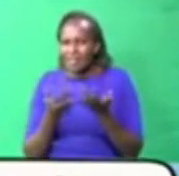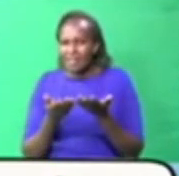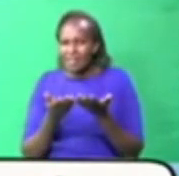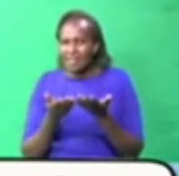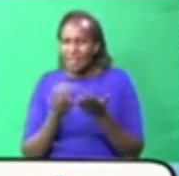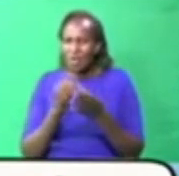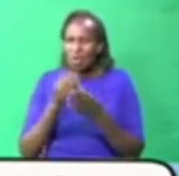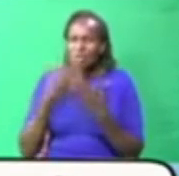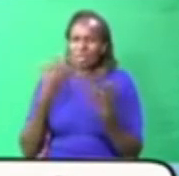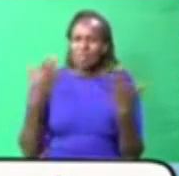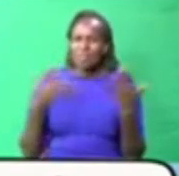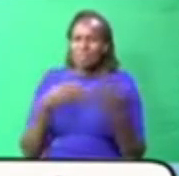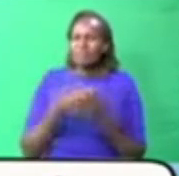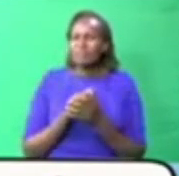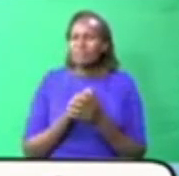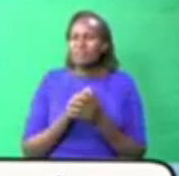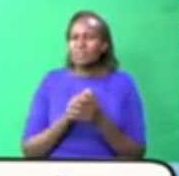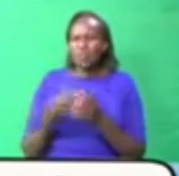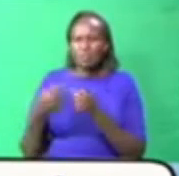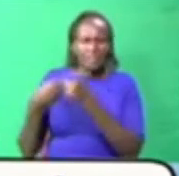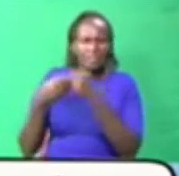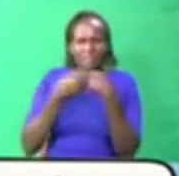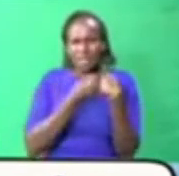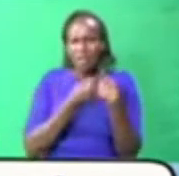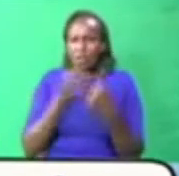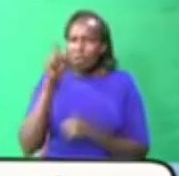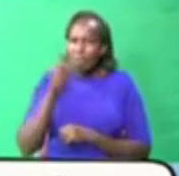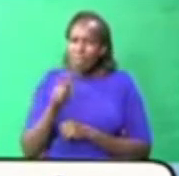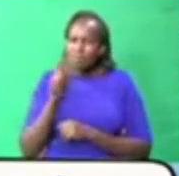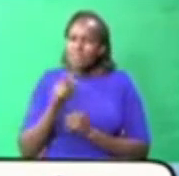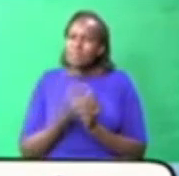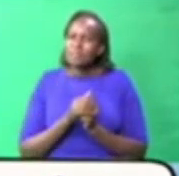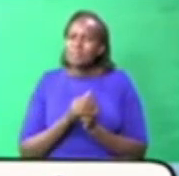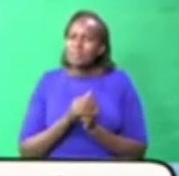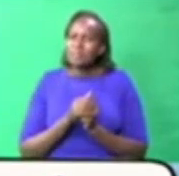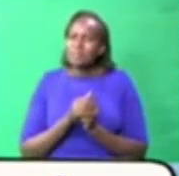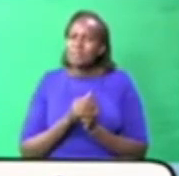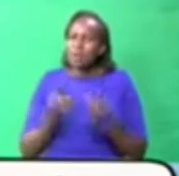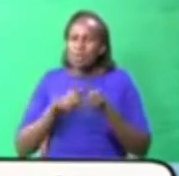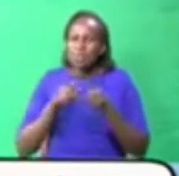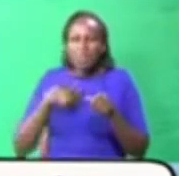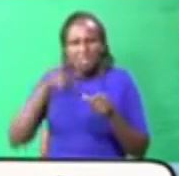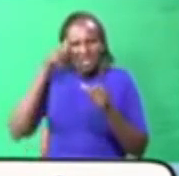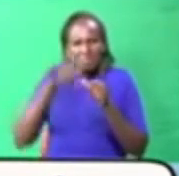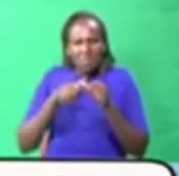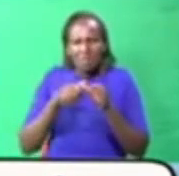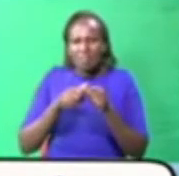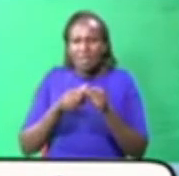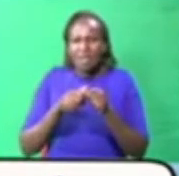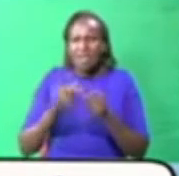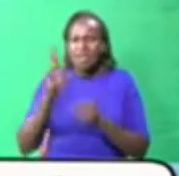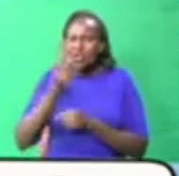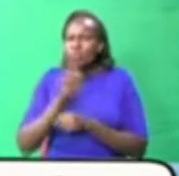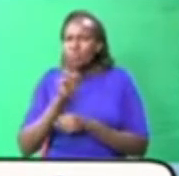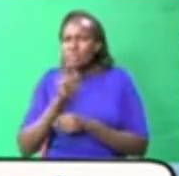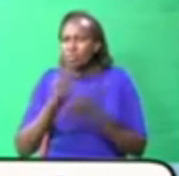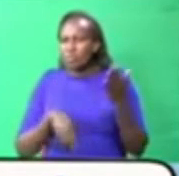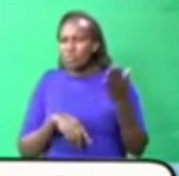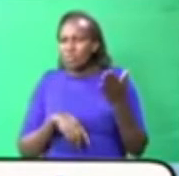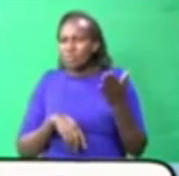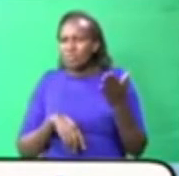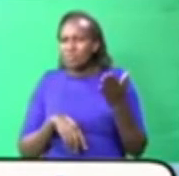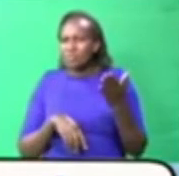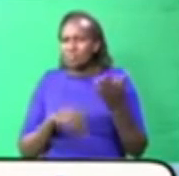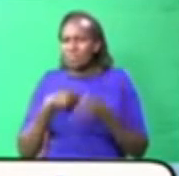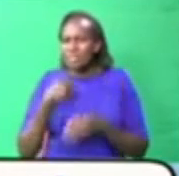or something. So una struggle na asthma. Na I don't remember hata nikitumia inhaler nikiwa mtoto